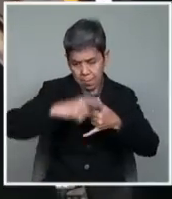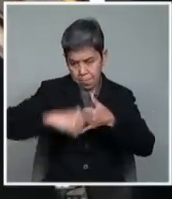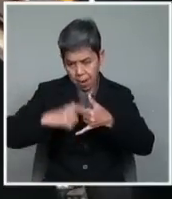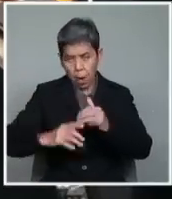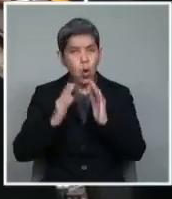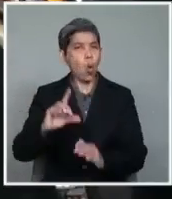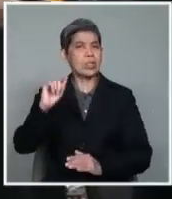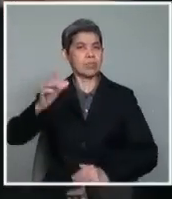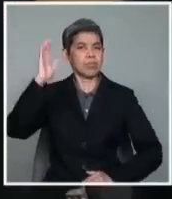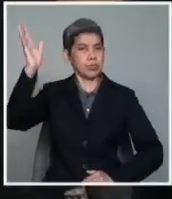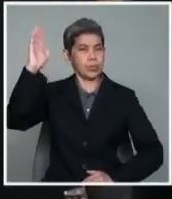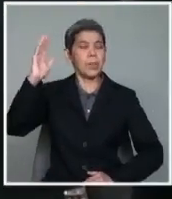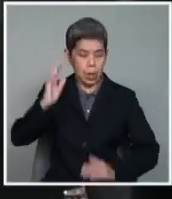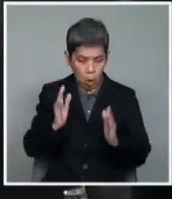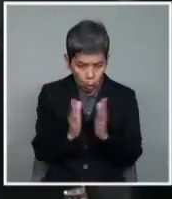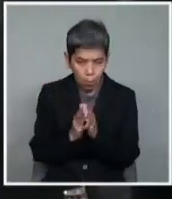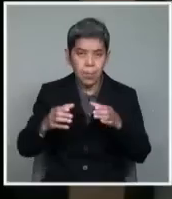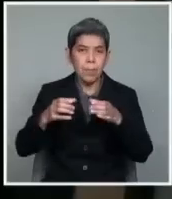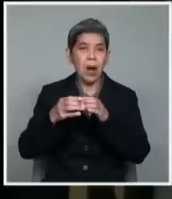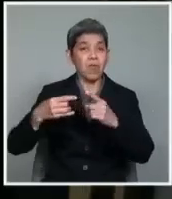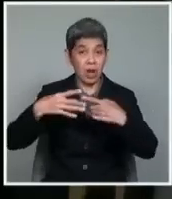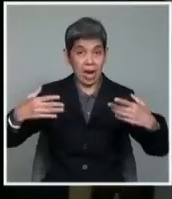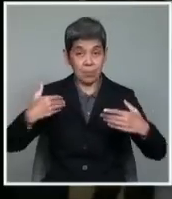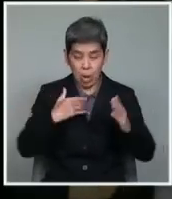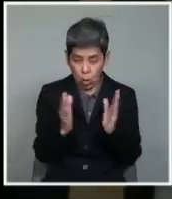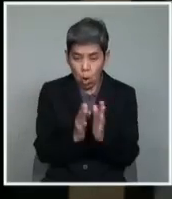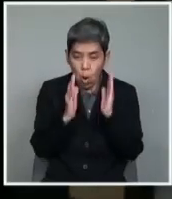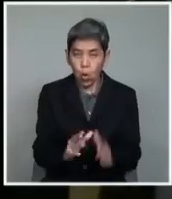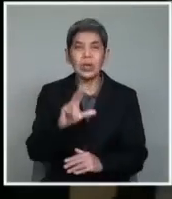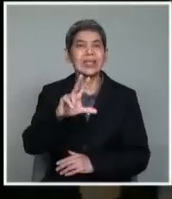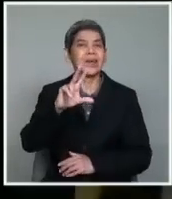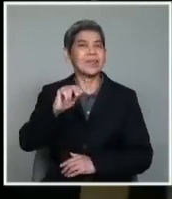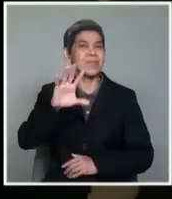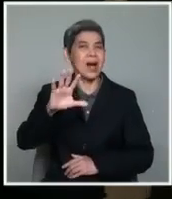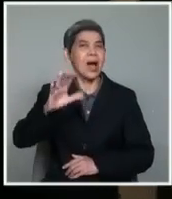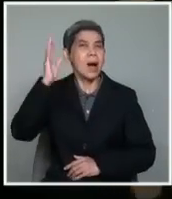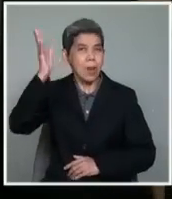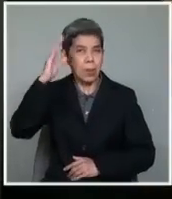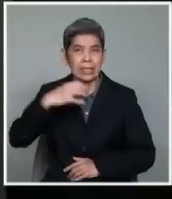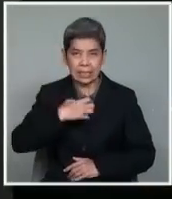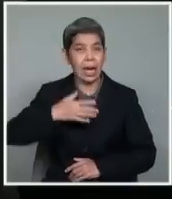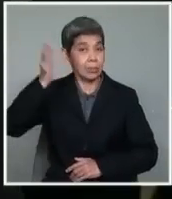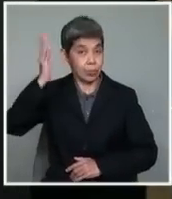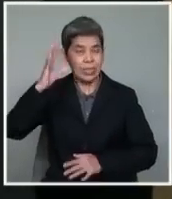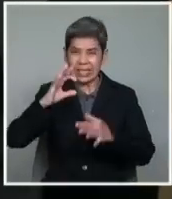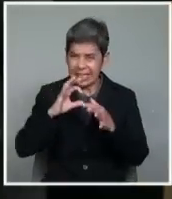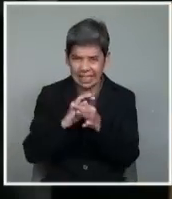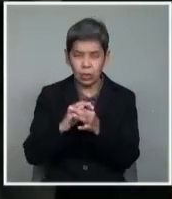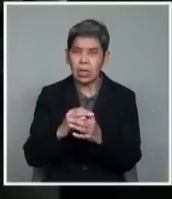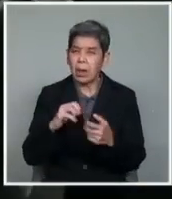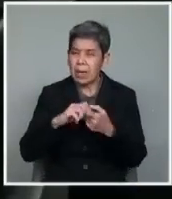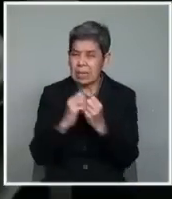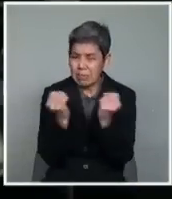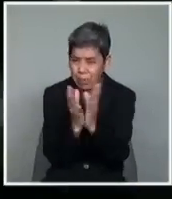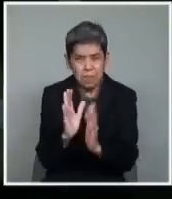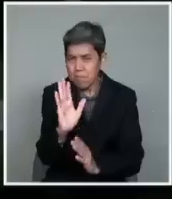ไว้20คนร่วมกันกับพรรคร่วมฝ่ายค้านรวมทั้งหมด35คนเน้นย้ำให้อภิปรายหลีกเลี่ยงการสร้างปม